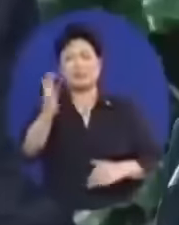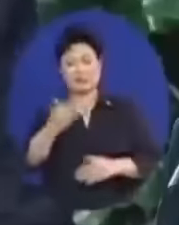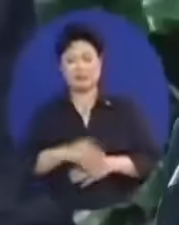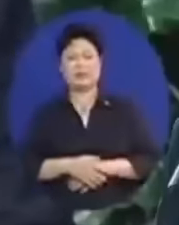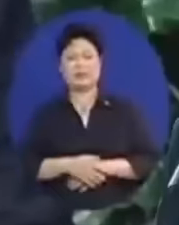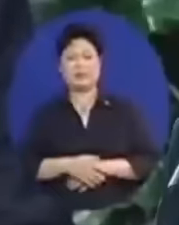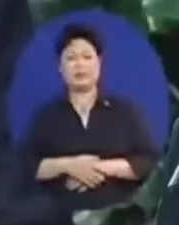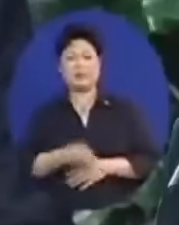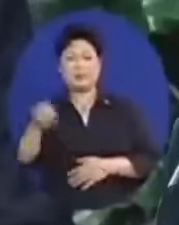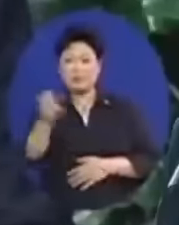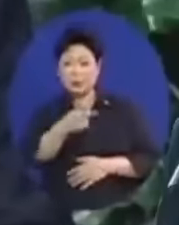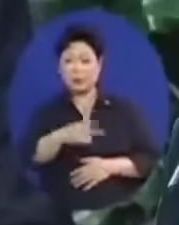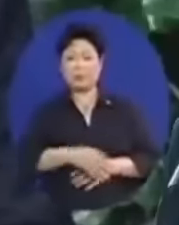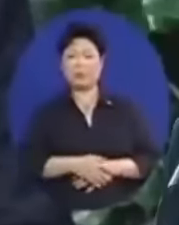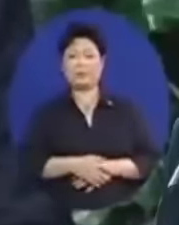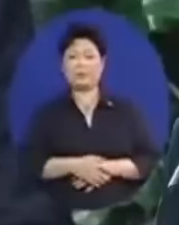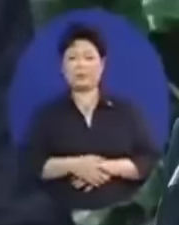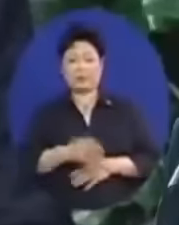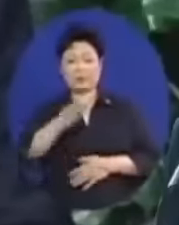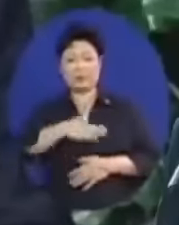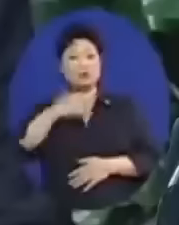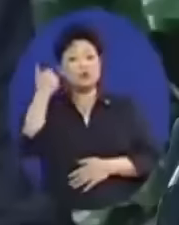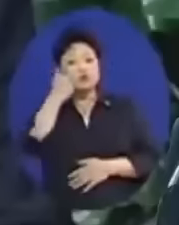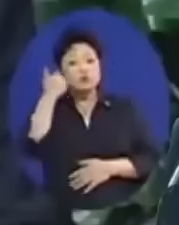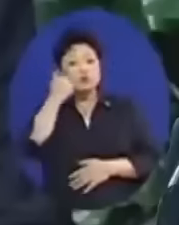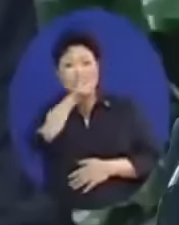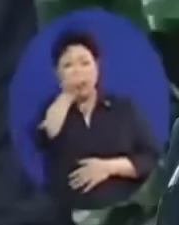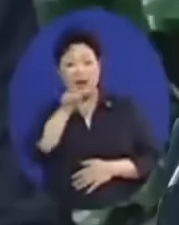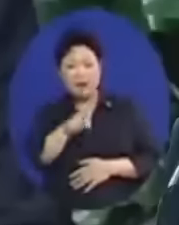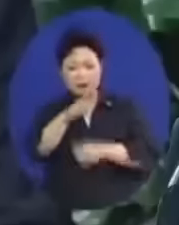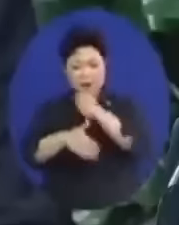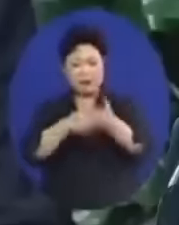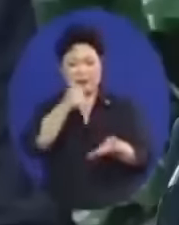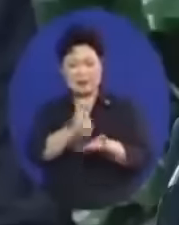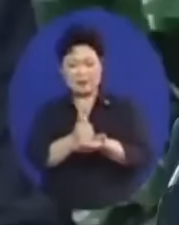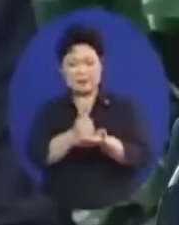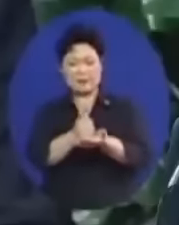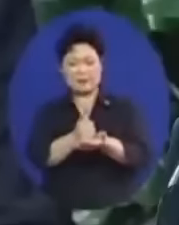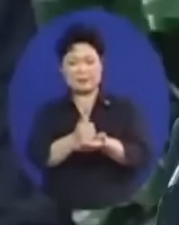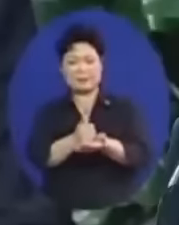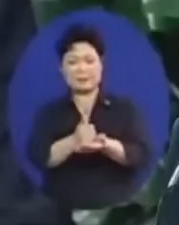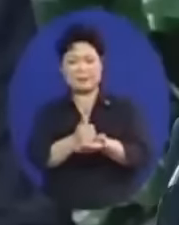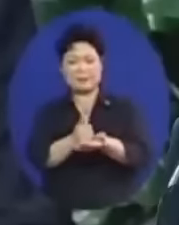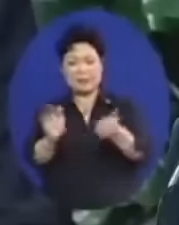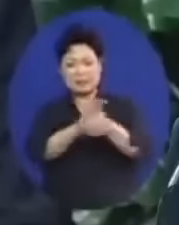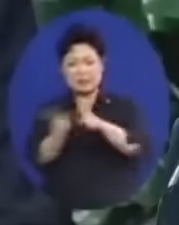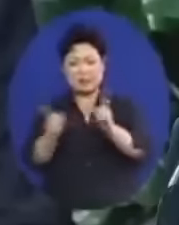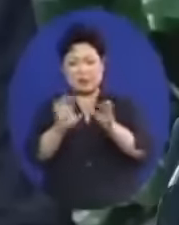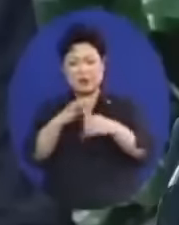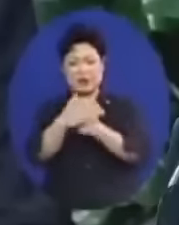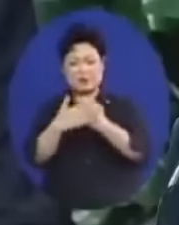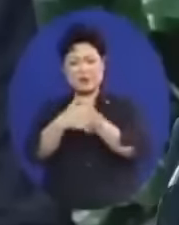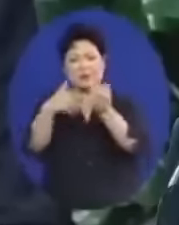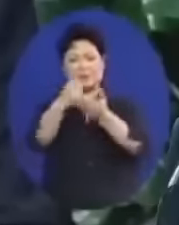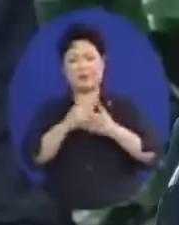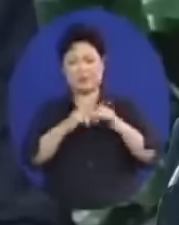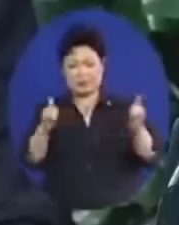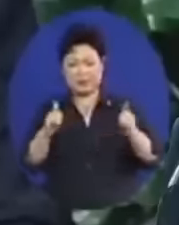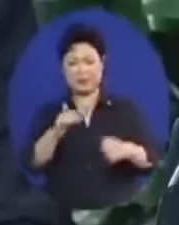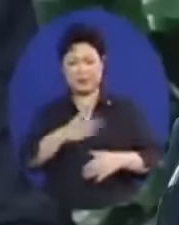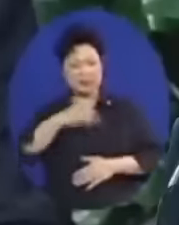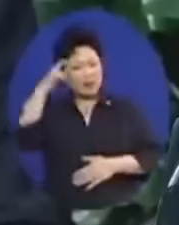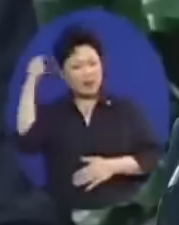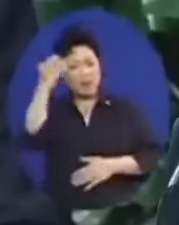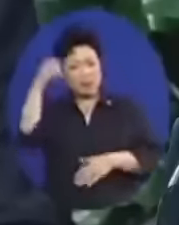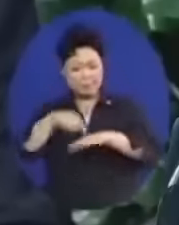것입니다. 그리고 나는 누구냐? 하나님의 치료의 은혜를 받은 사람이다. 내